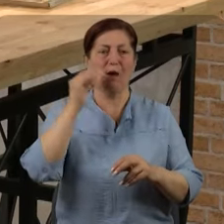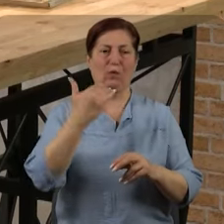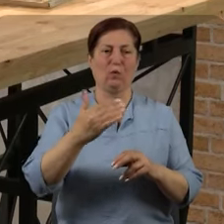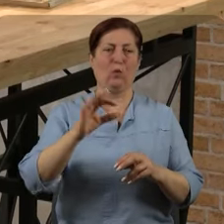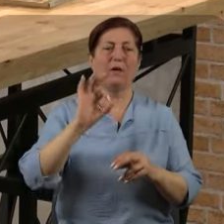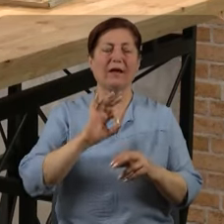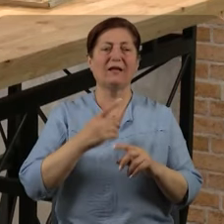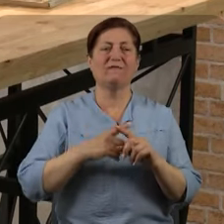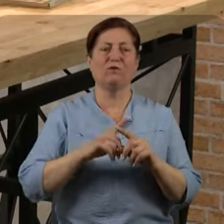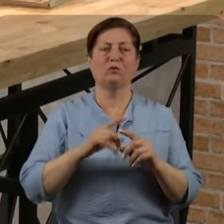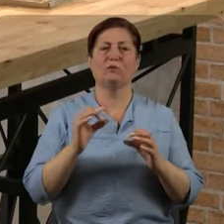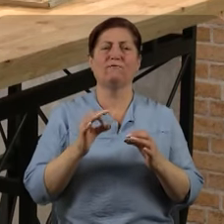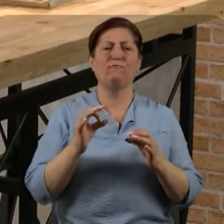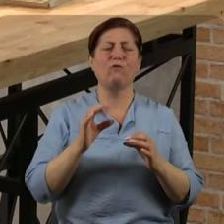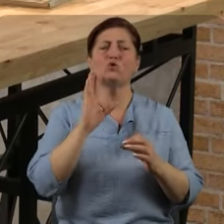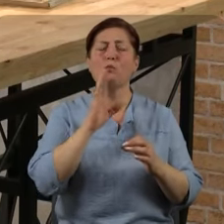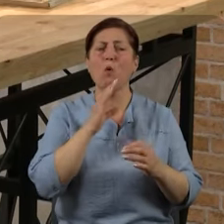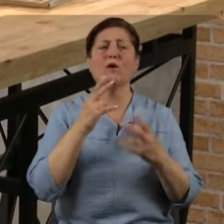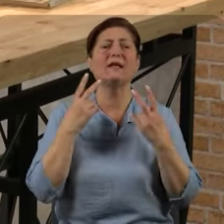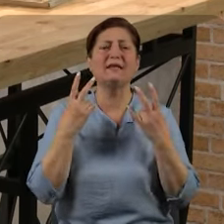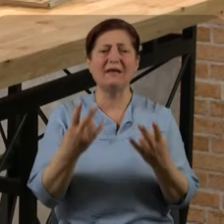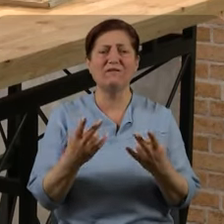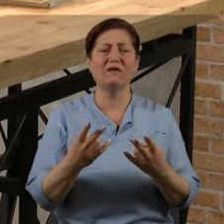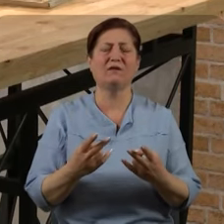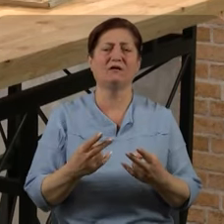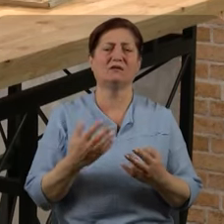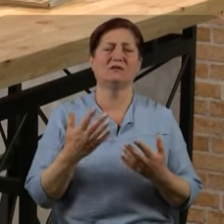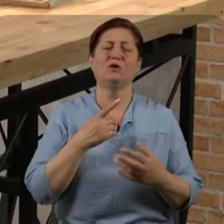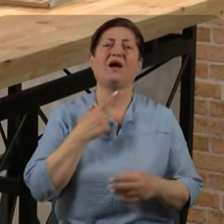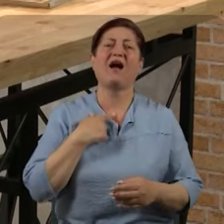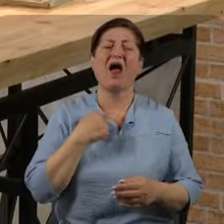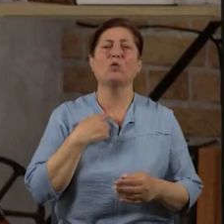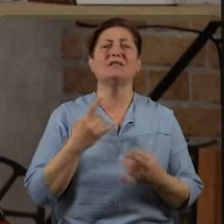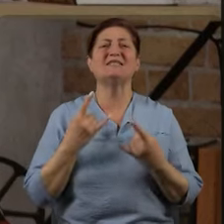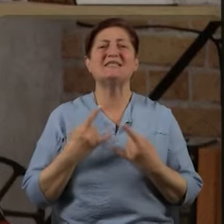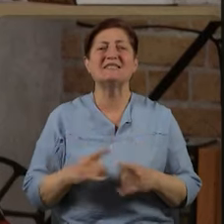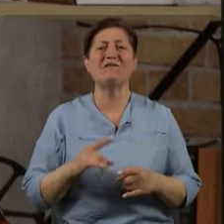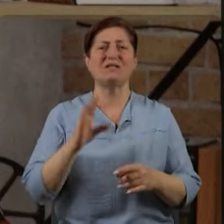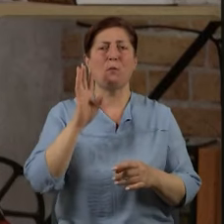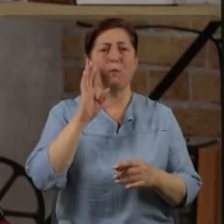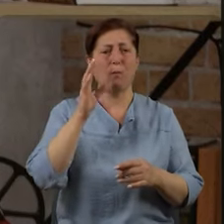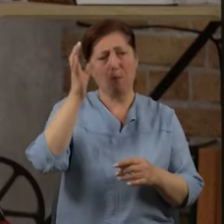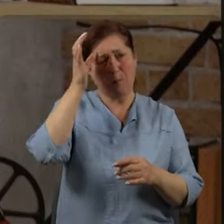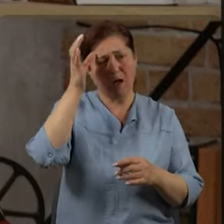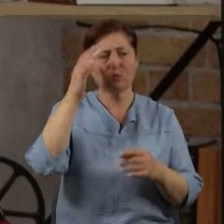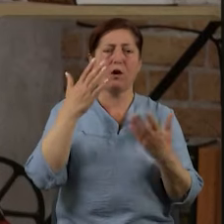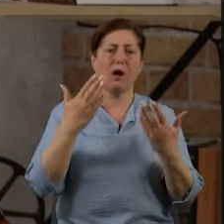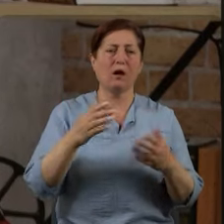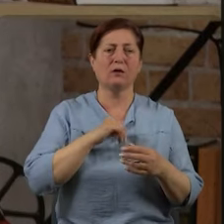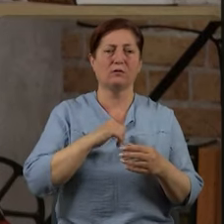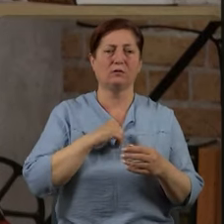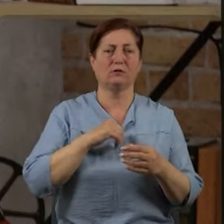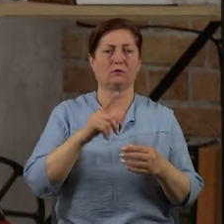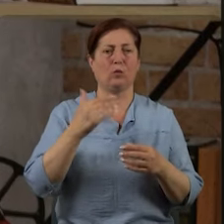հետ, սա ըստ էության ոչ միայն մորը նվիրված մոր կարոտից ծնված բանաստեղծություն է, այլ նախ եւ առաջ իմ